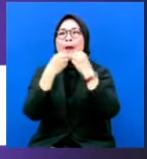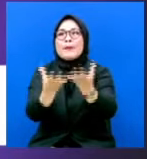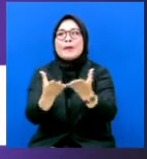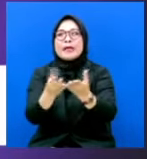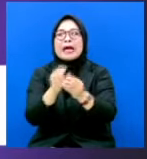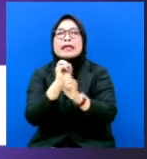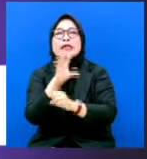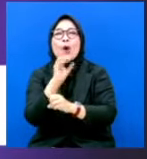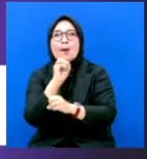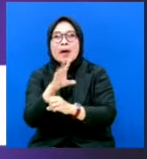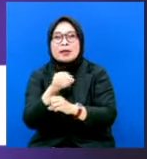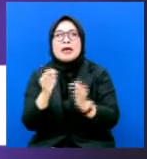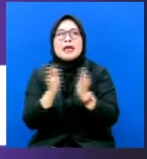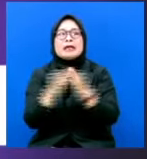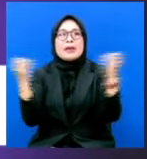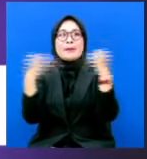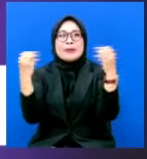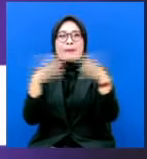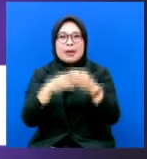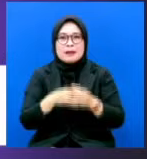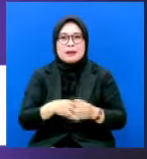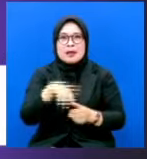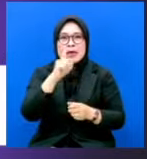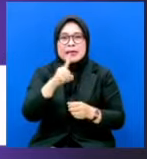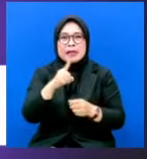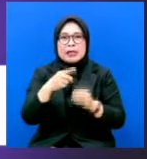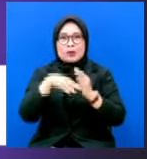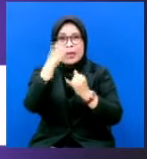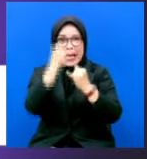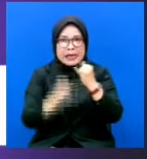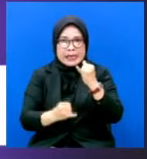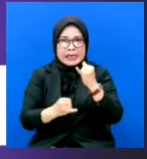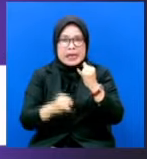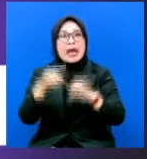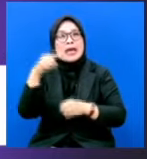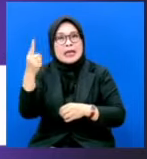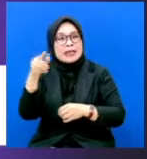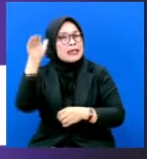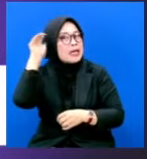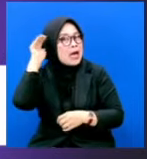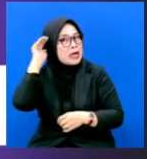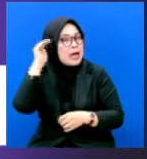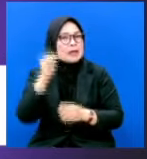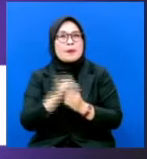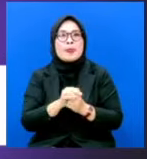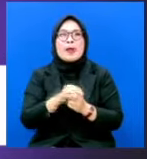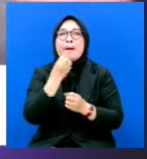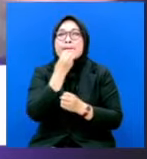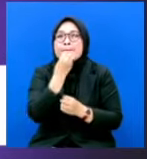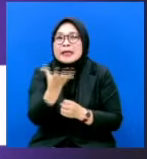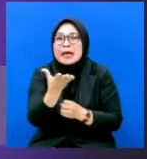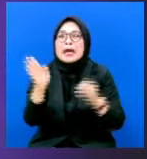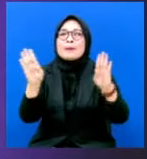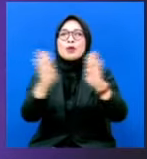sudah berdebat kita masih ada satu segmen lagi di segmen terakhir nanti kita akan Dengarkan pernyataan penutup dari